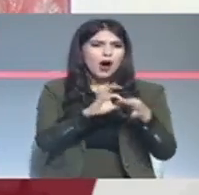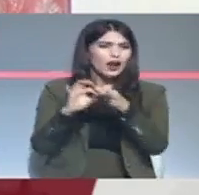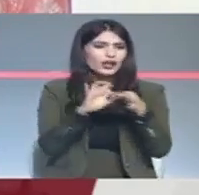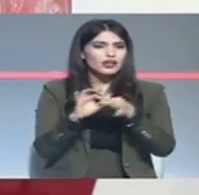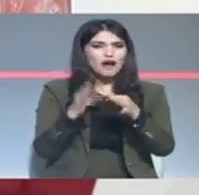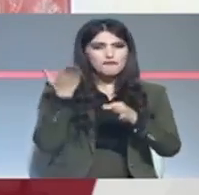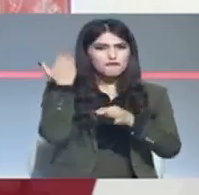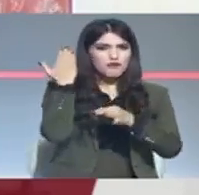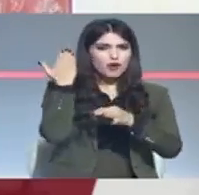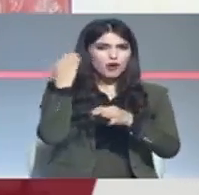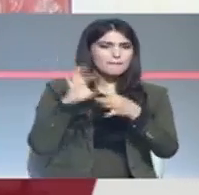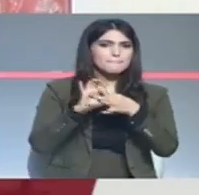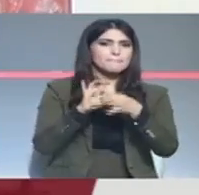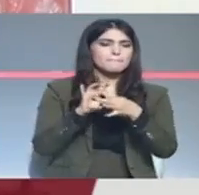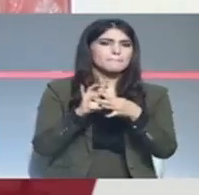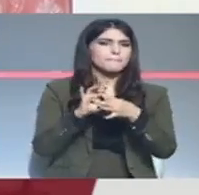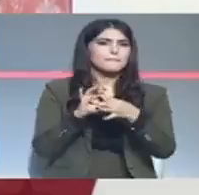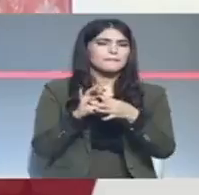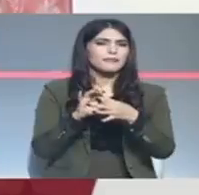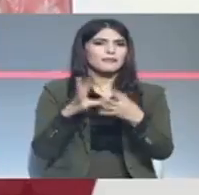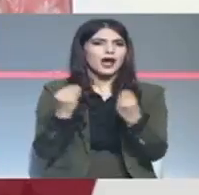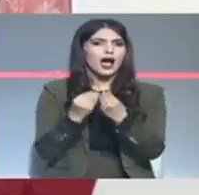ما بين ما بين